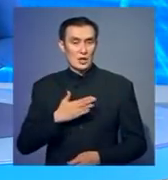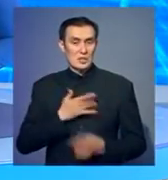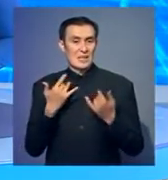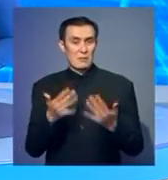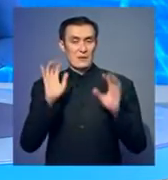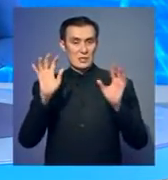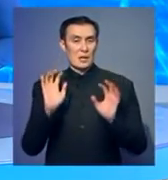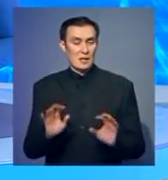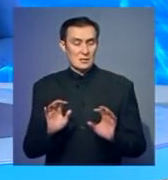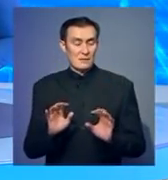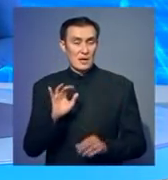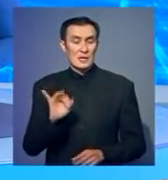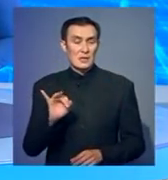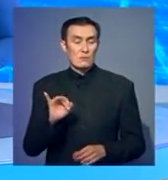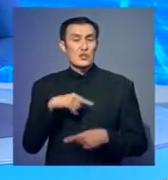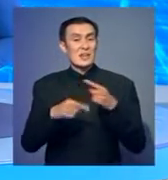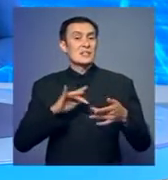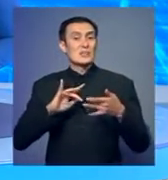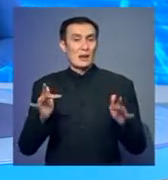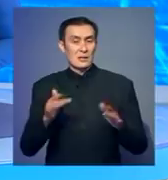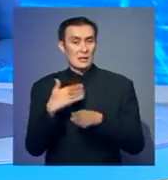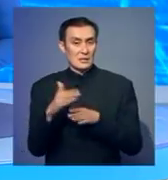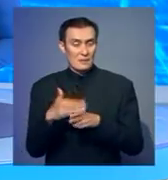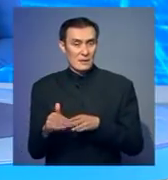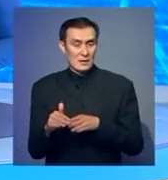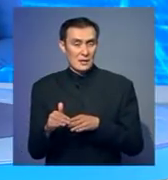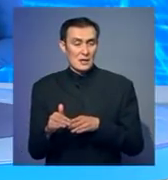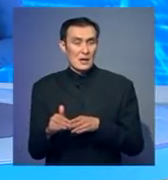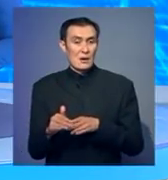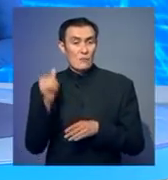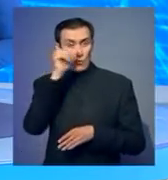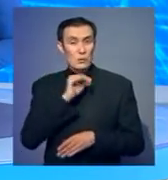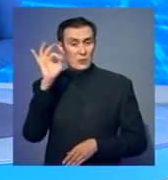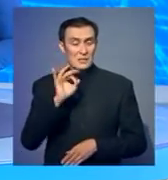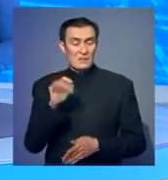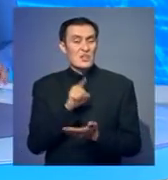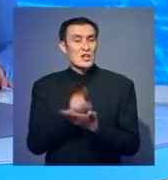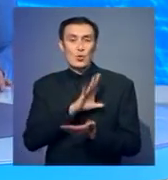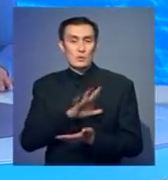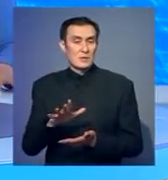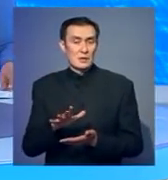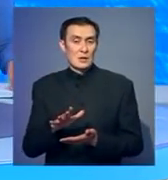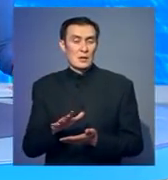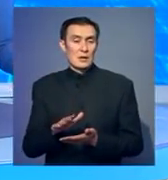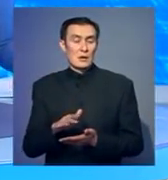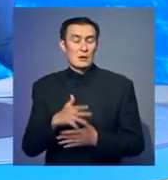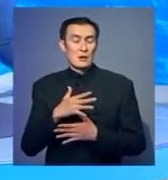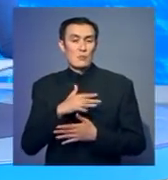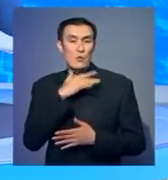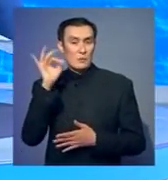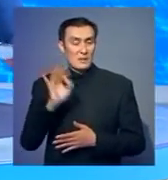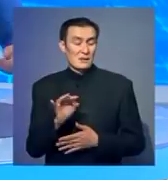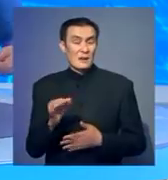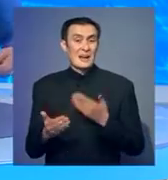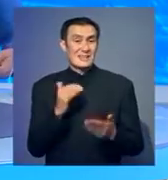требования законодательства. Именно по онлайн-кредитованию там годовая эффективная ставка не должна быть 100% годовых. А если